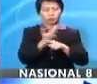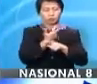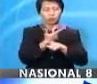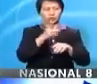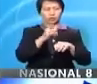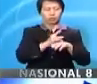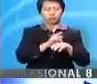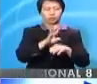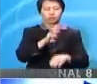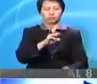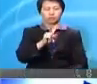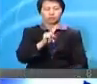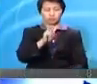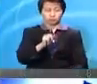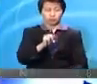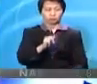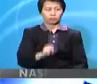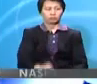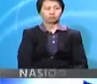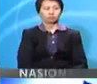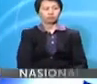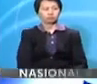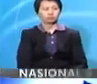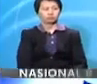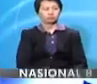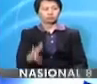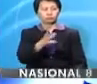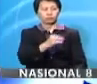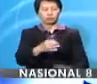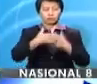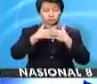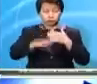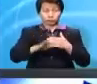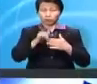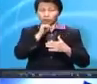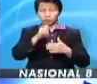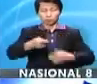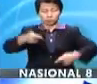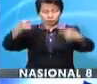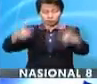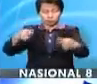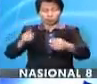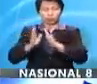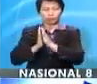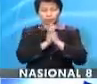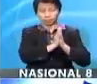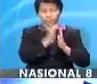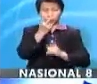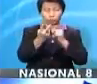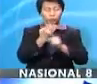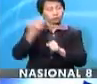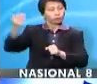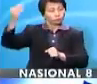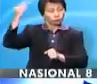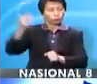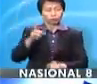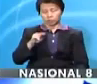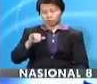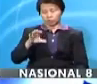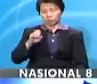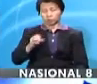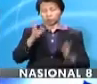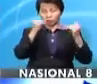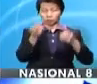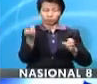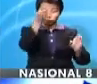di Majlis Sukan Negara MSN. Sementara itu, selepas tidak dipertandingkan di Myanmar 2 tahun lalu, Nico berharap